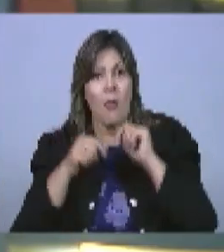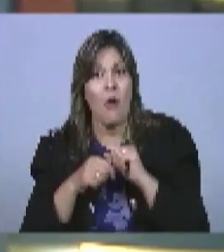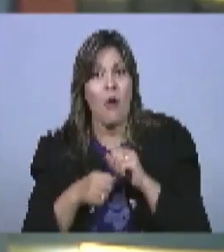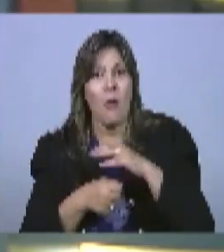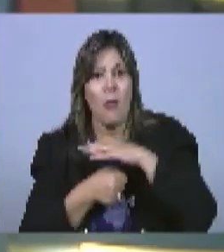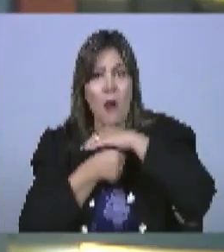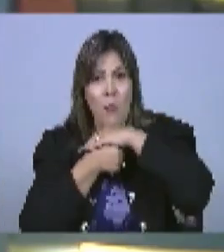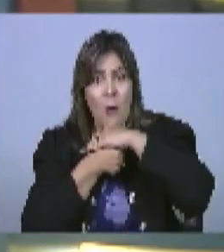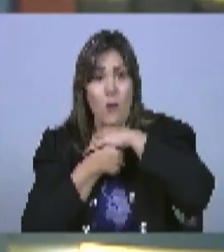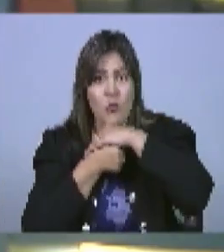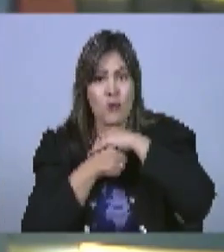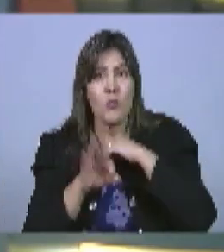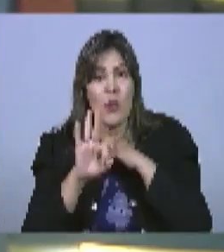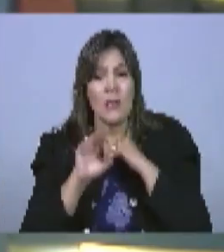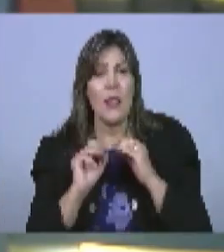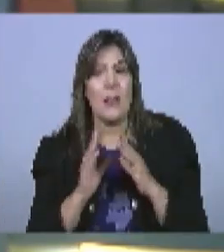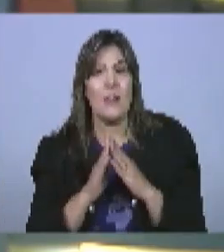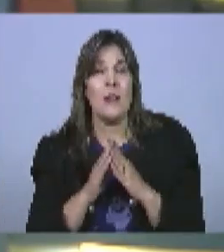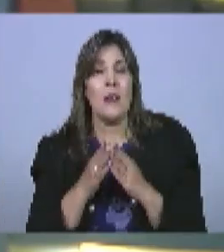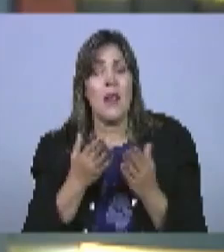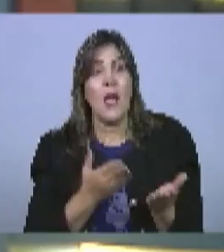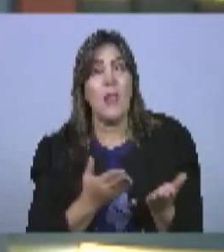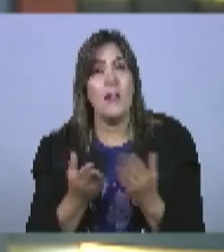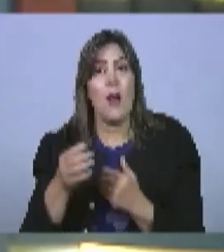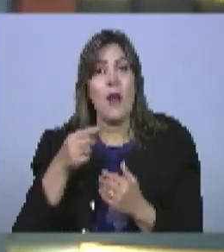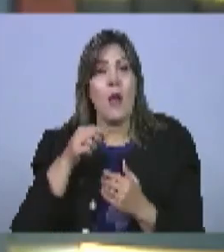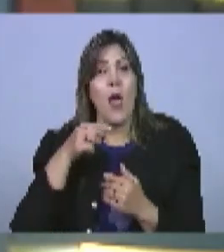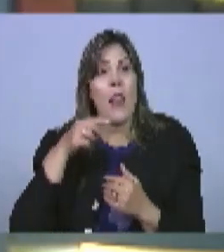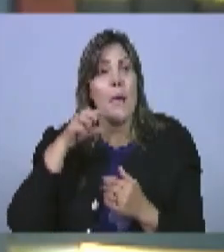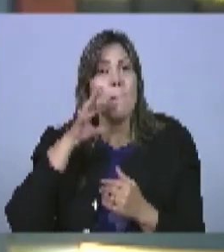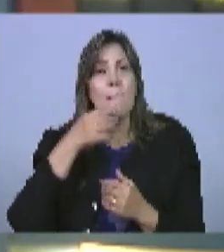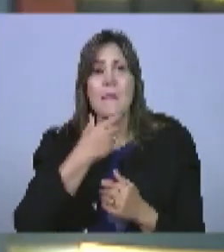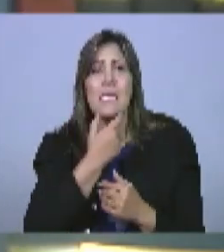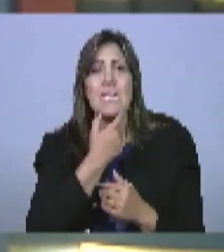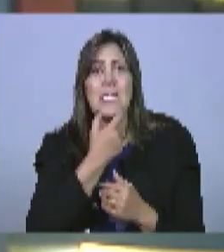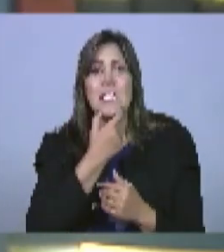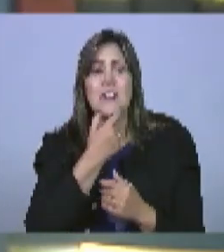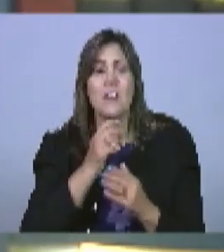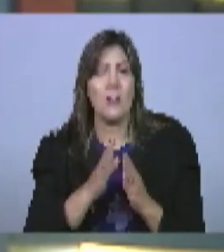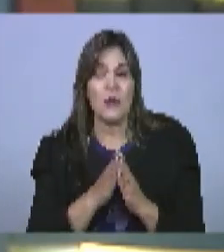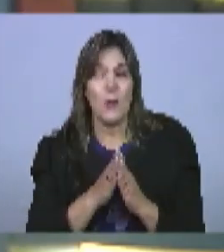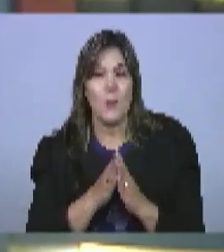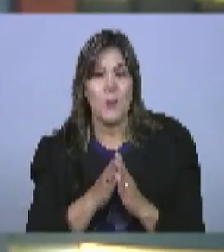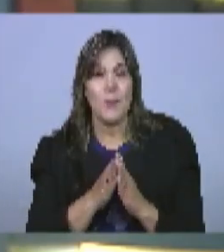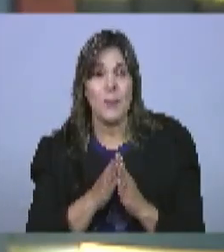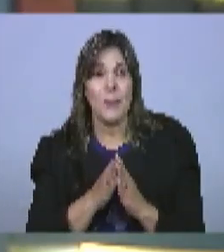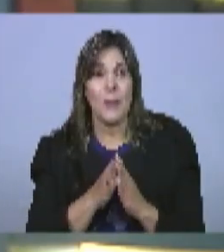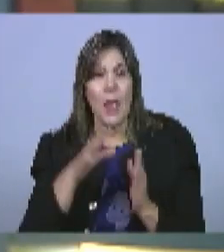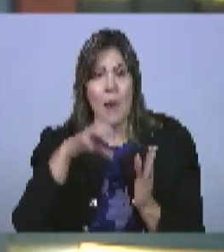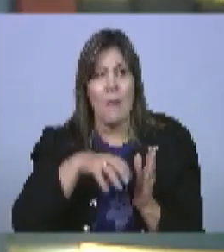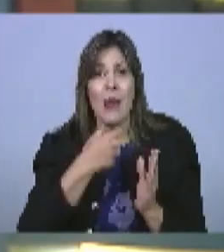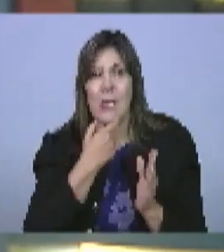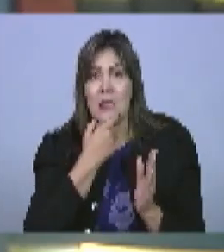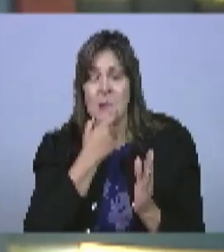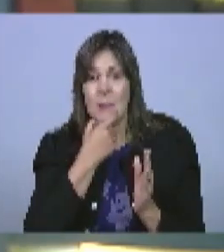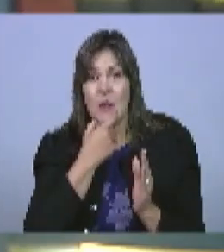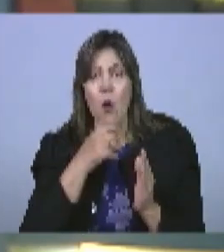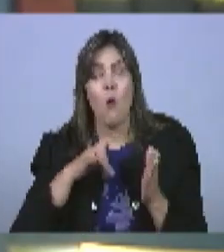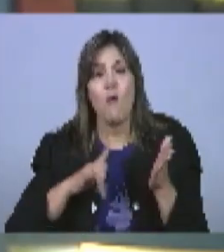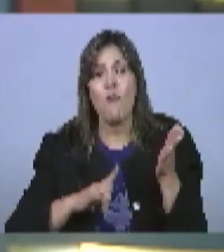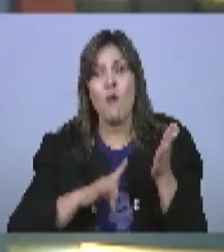الراحل شنوده الثالث كان في زياره لبريطانيا واتذكر في وقتها انه في مطار